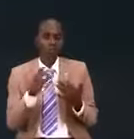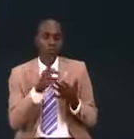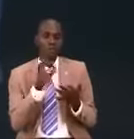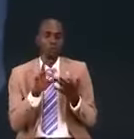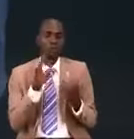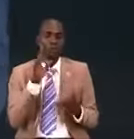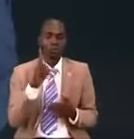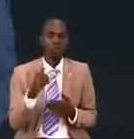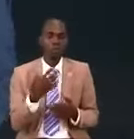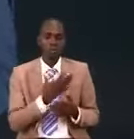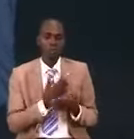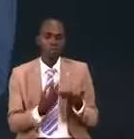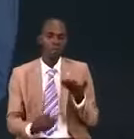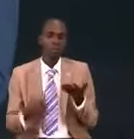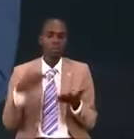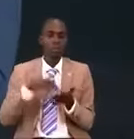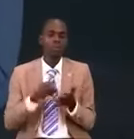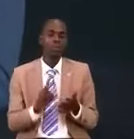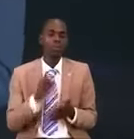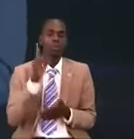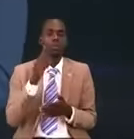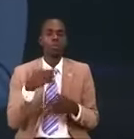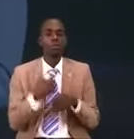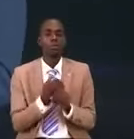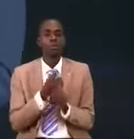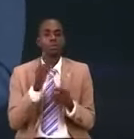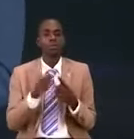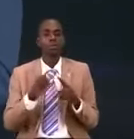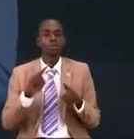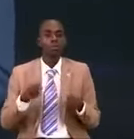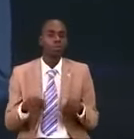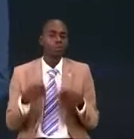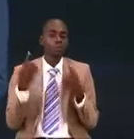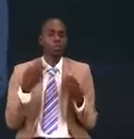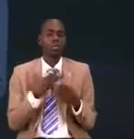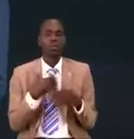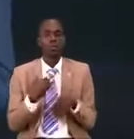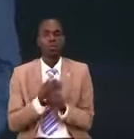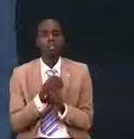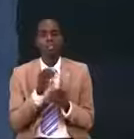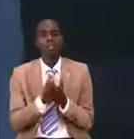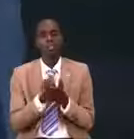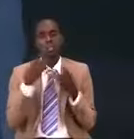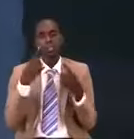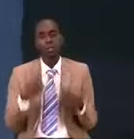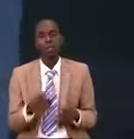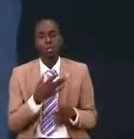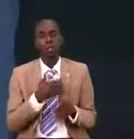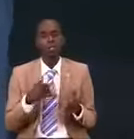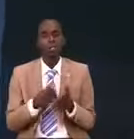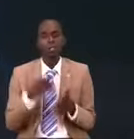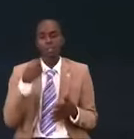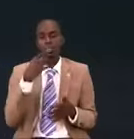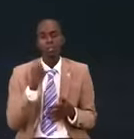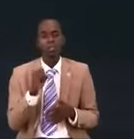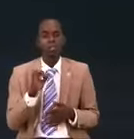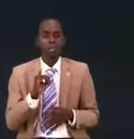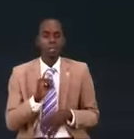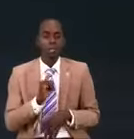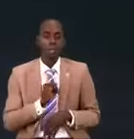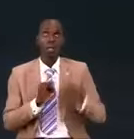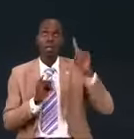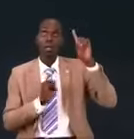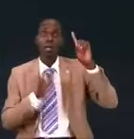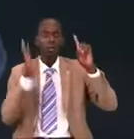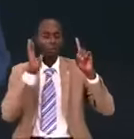produit cela et dit je serai avec toi ça te donnera la confiance à sa fidélité